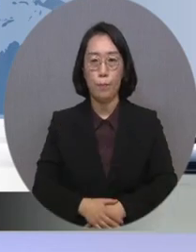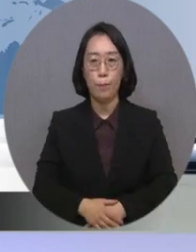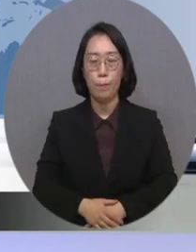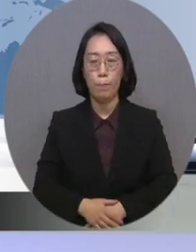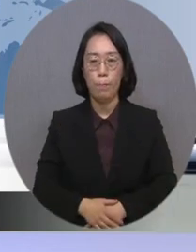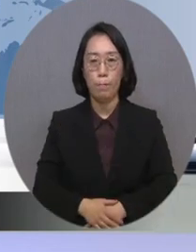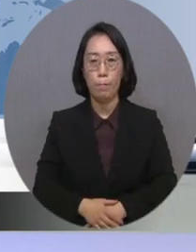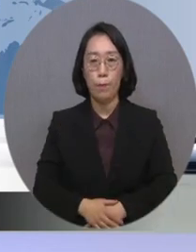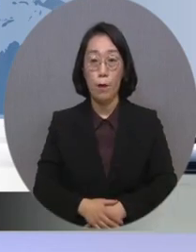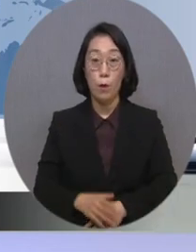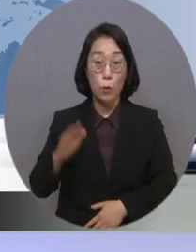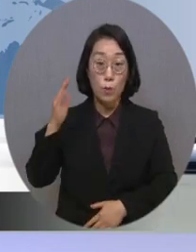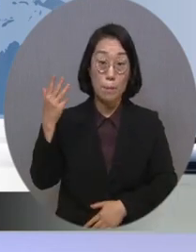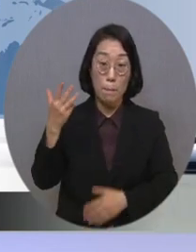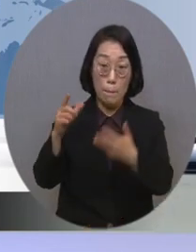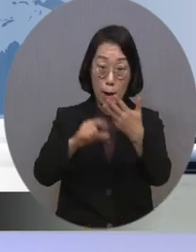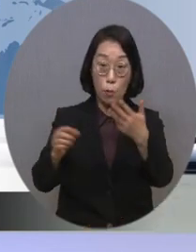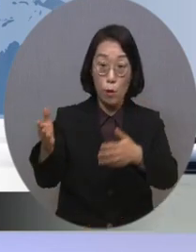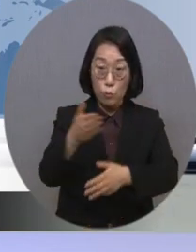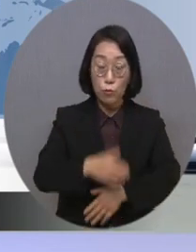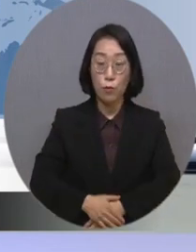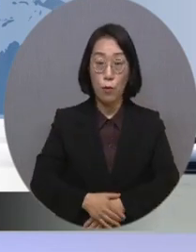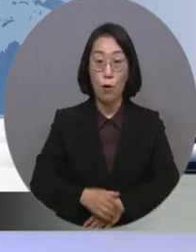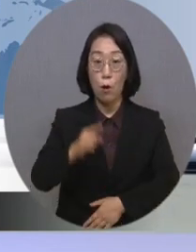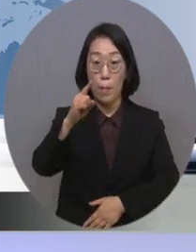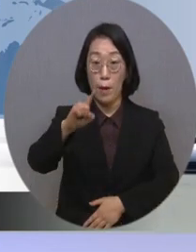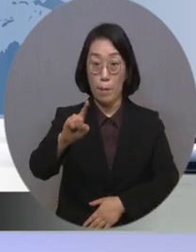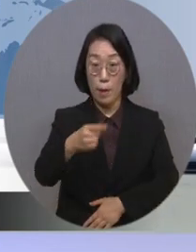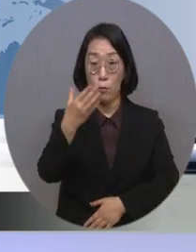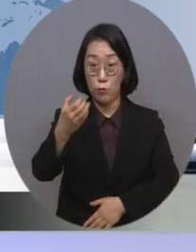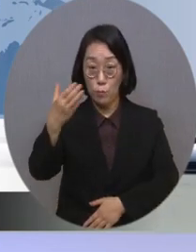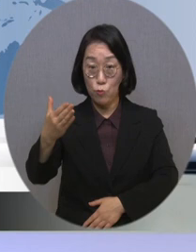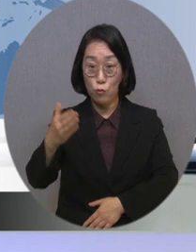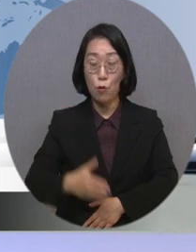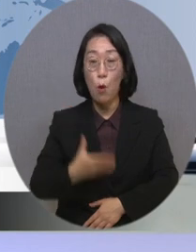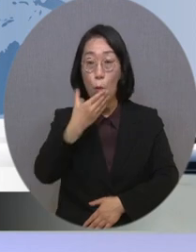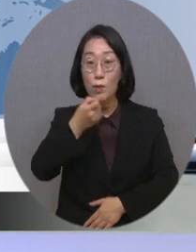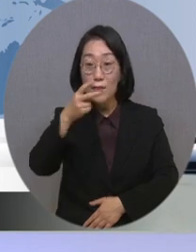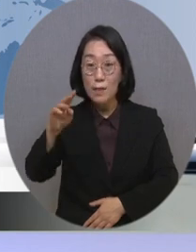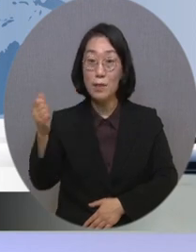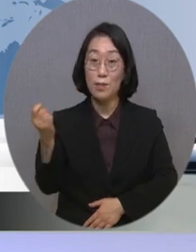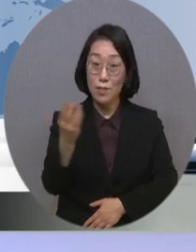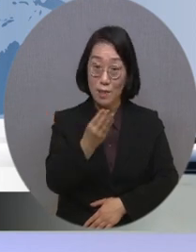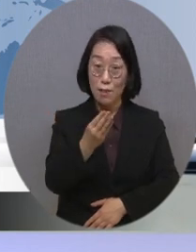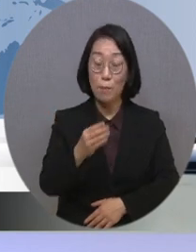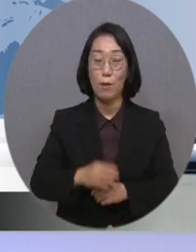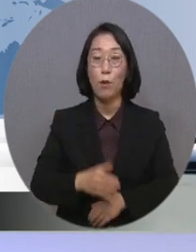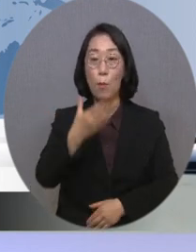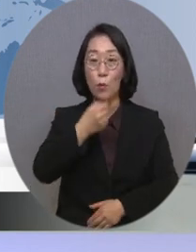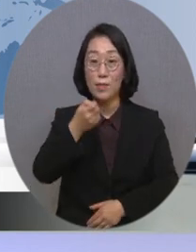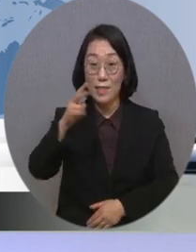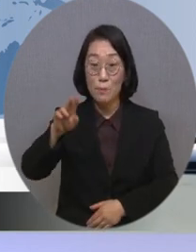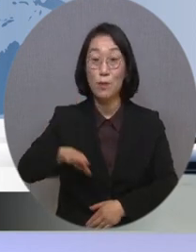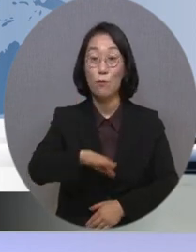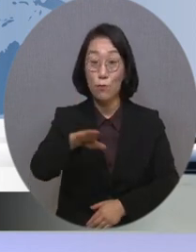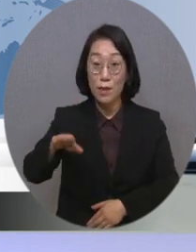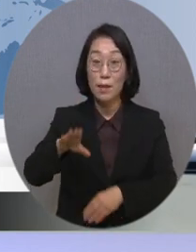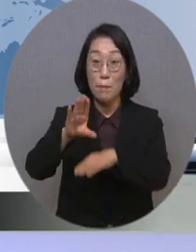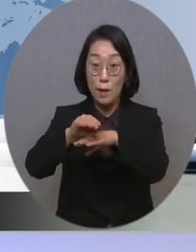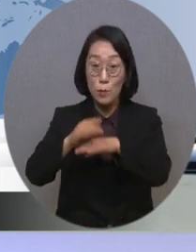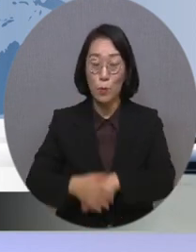지난 8월부터 채널 번호 199번 단일화를 통해 시청자의 알콜리에 더 앞장서고 있는 복지tv가